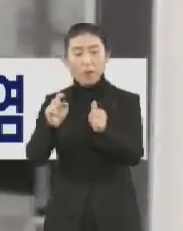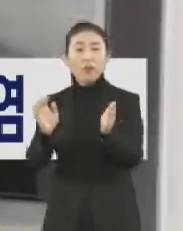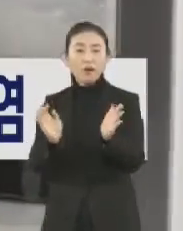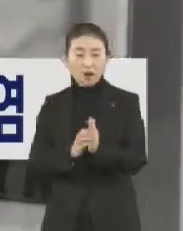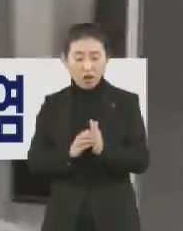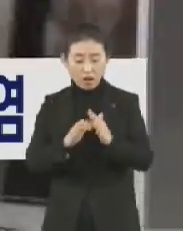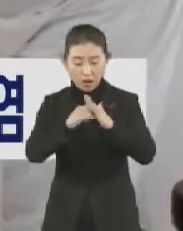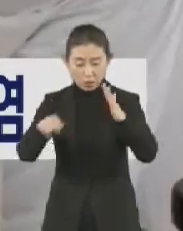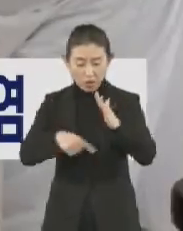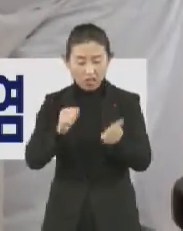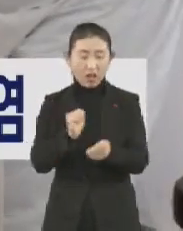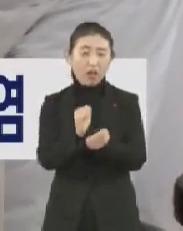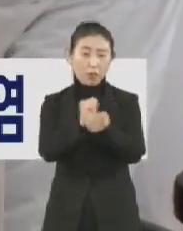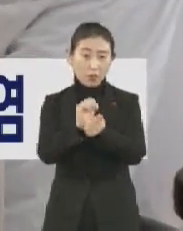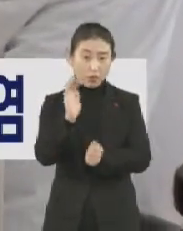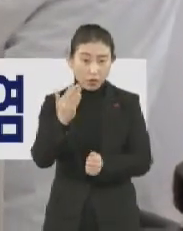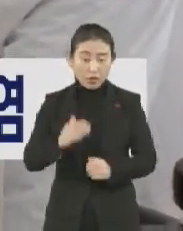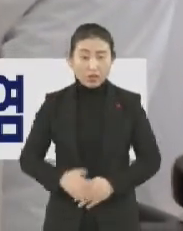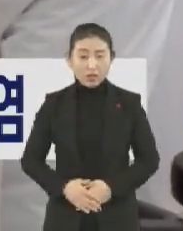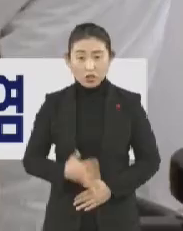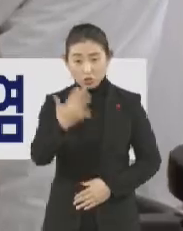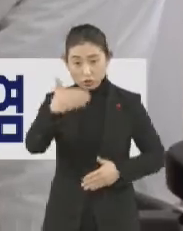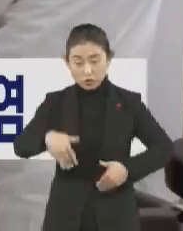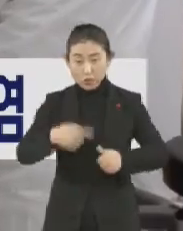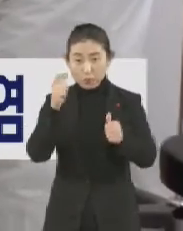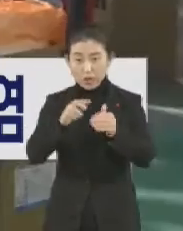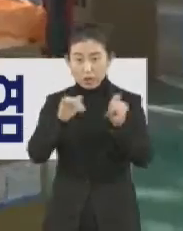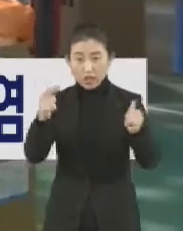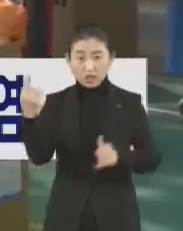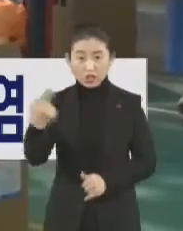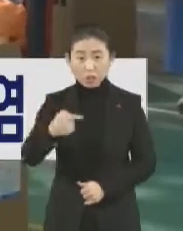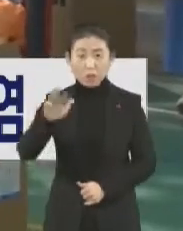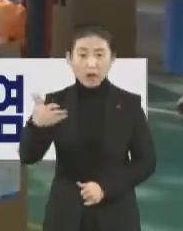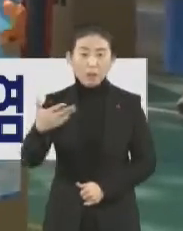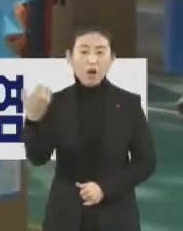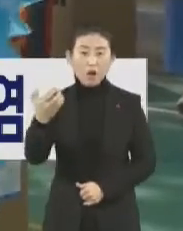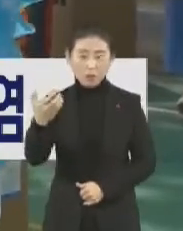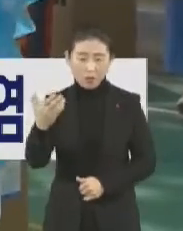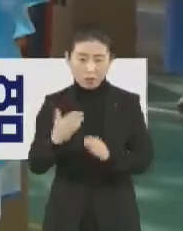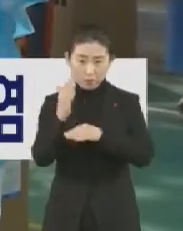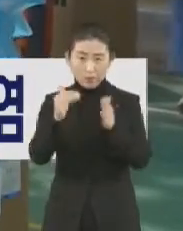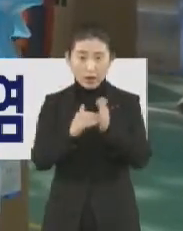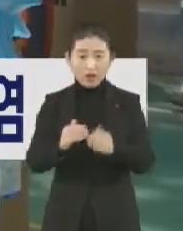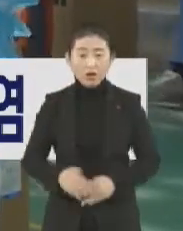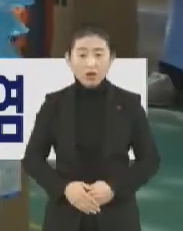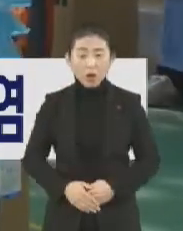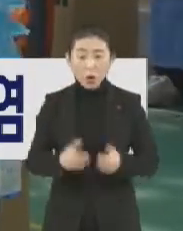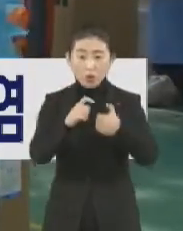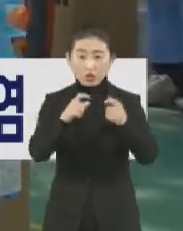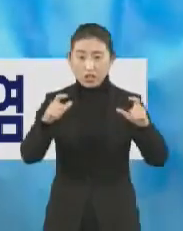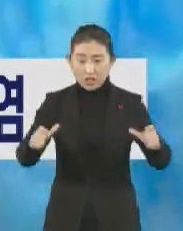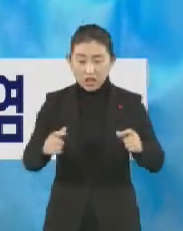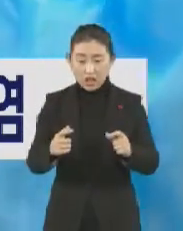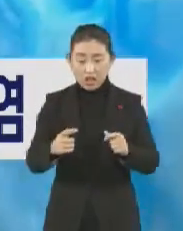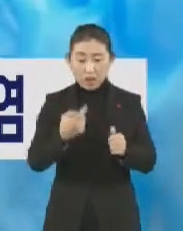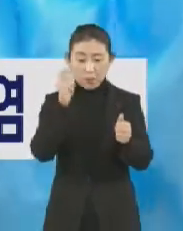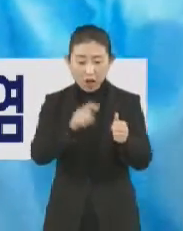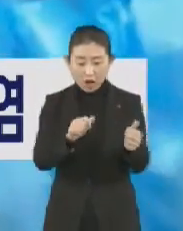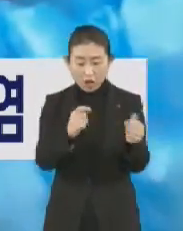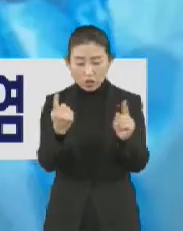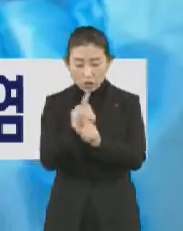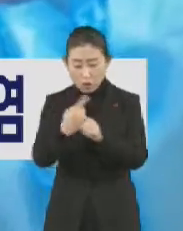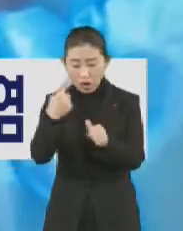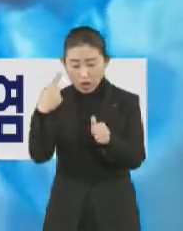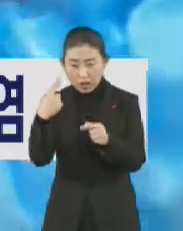가족간 감염으로 추정되고 충남 확장자는 1800 아음 명을 넘어섰습니다 홍성 해선 치료 중이던 60대